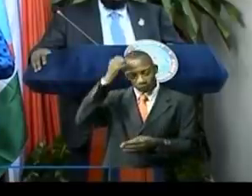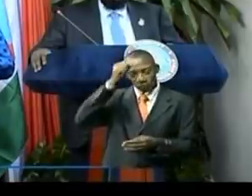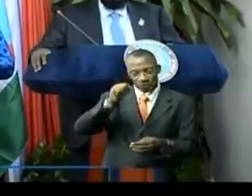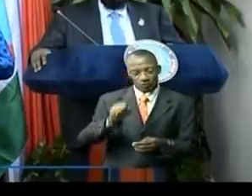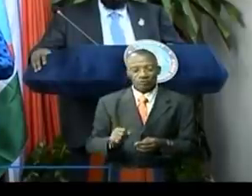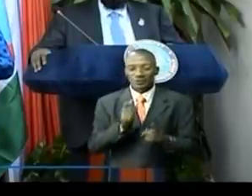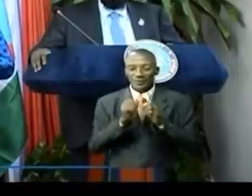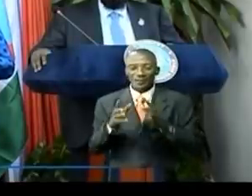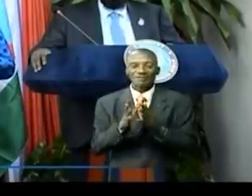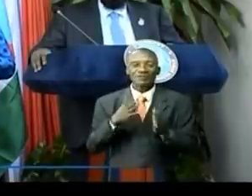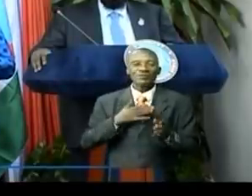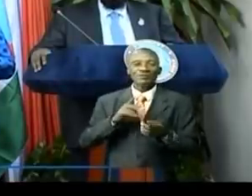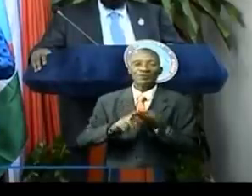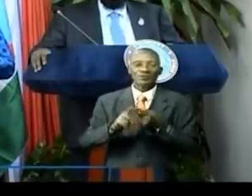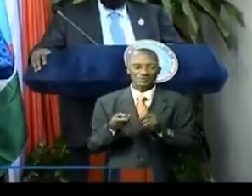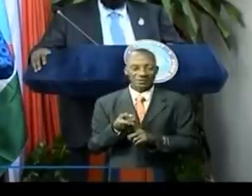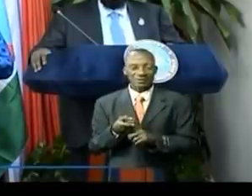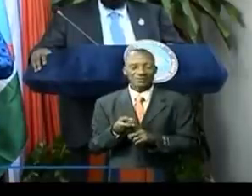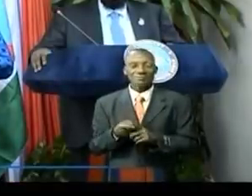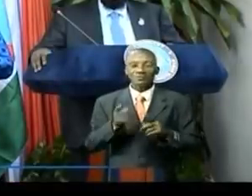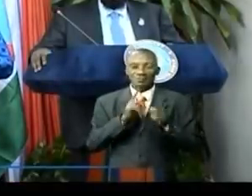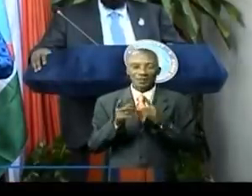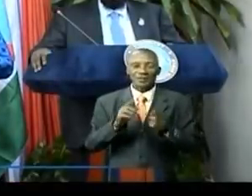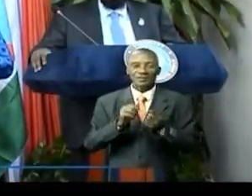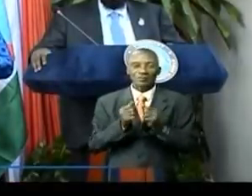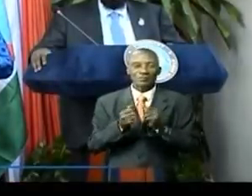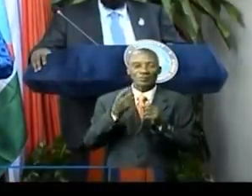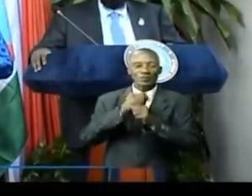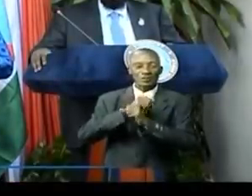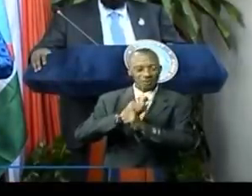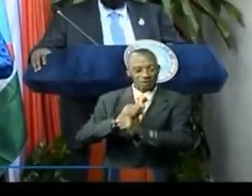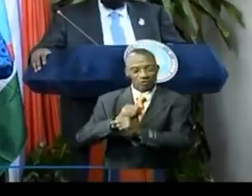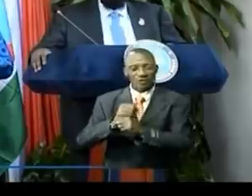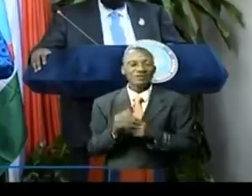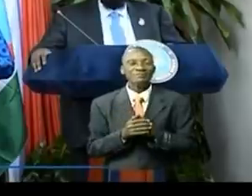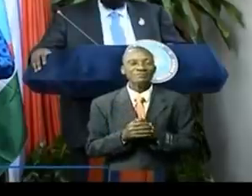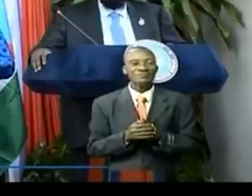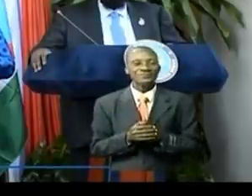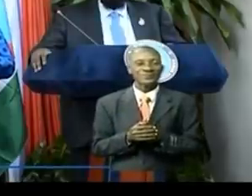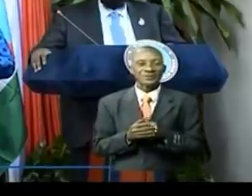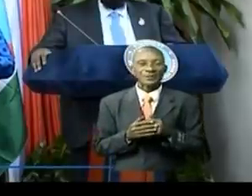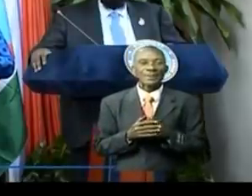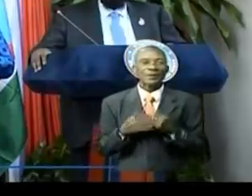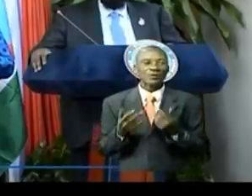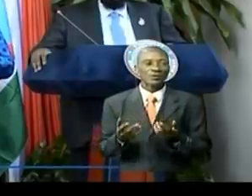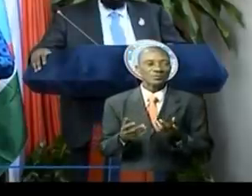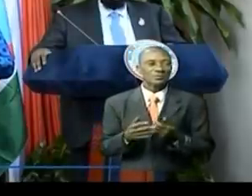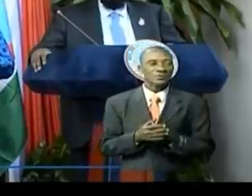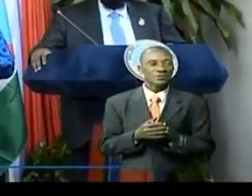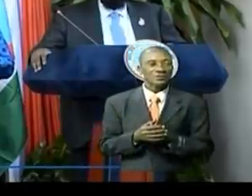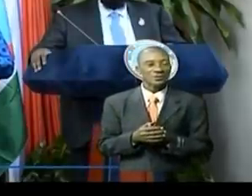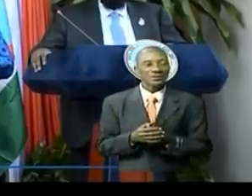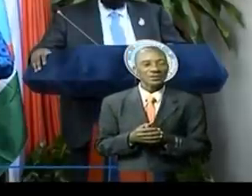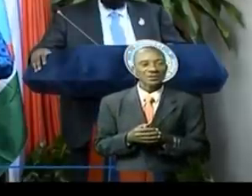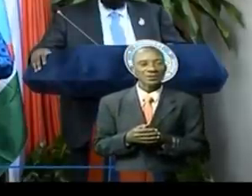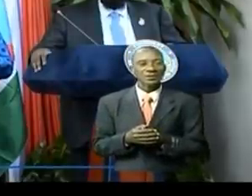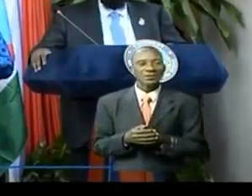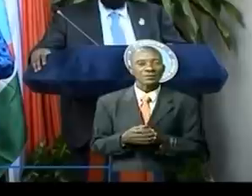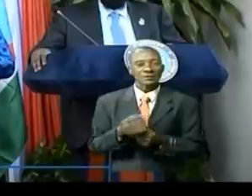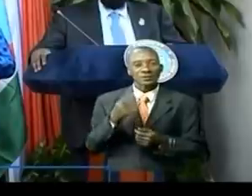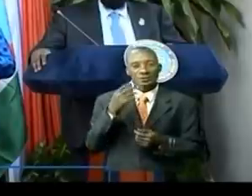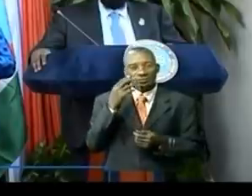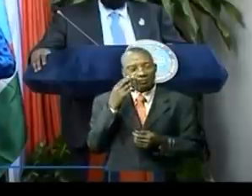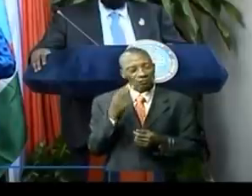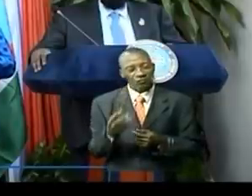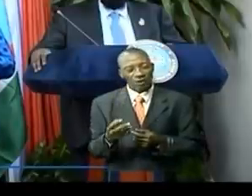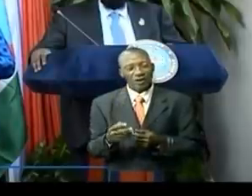entretenu, est tout à fait, comme moi, conscient du fait que la paix et la sécurité